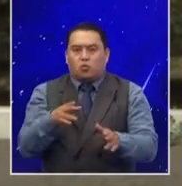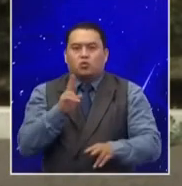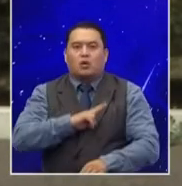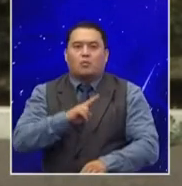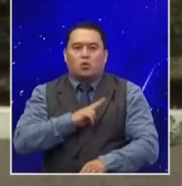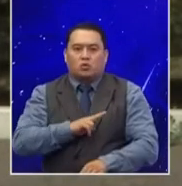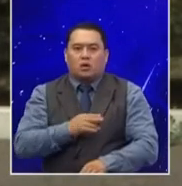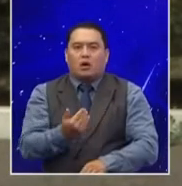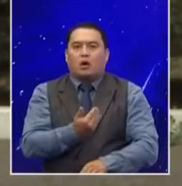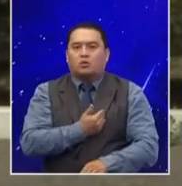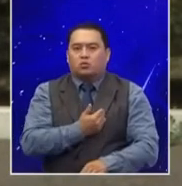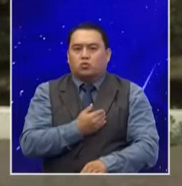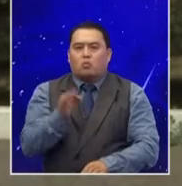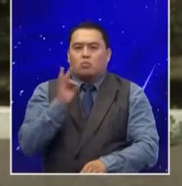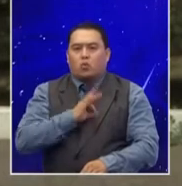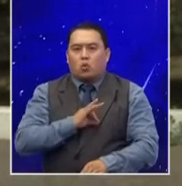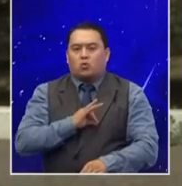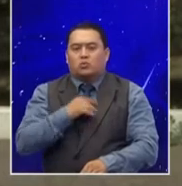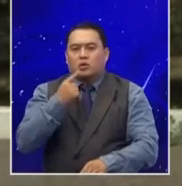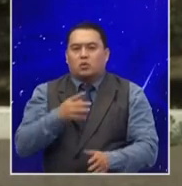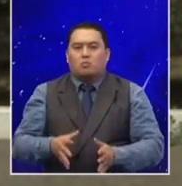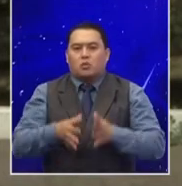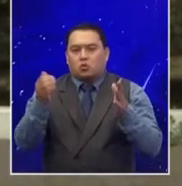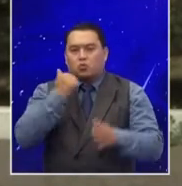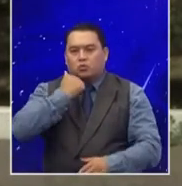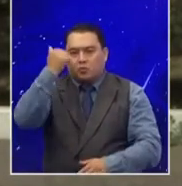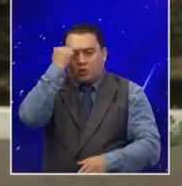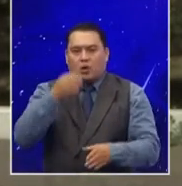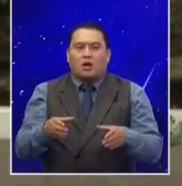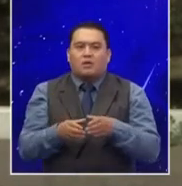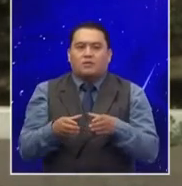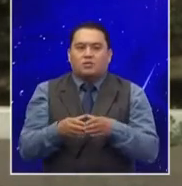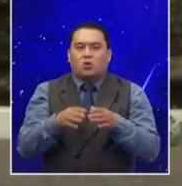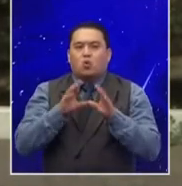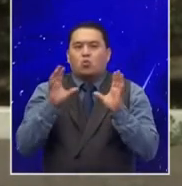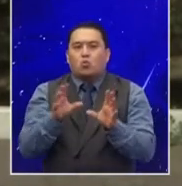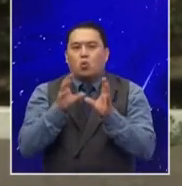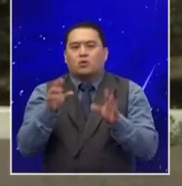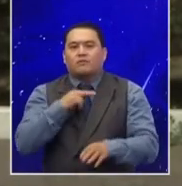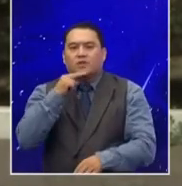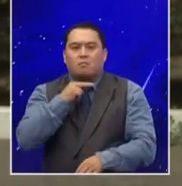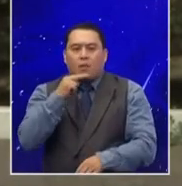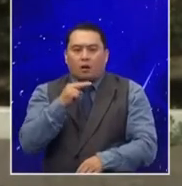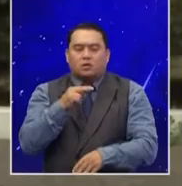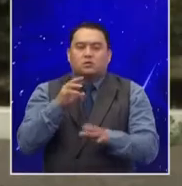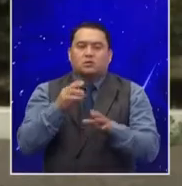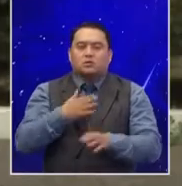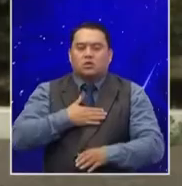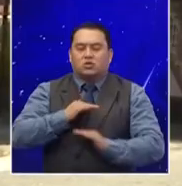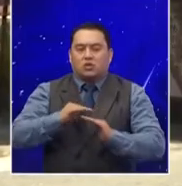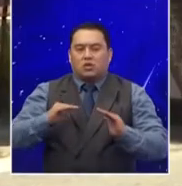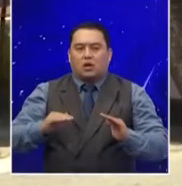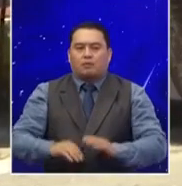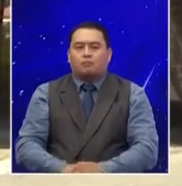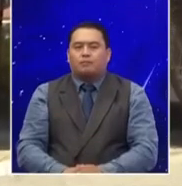И я хочу, пользуясь моментом, сказать большое спасибо коллективу за уход, за внимание, за заботу о наших детях.